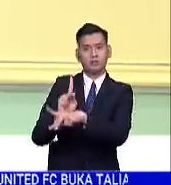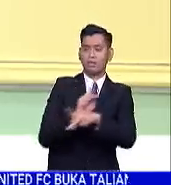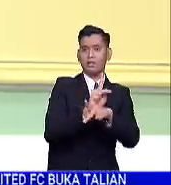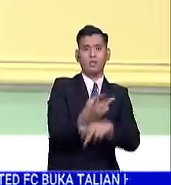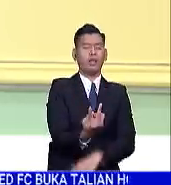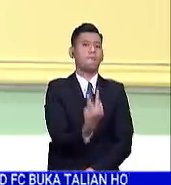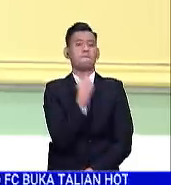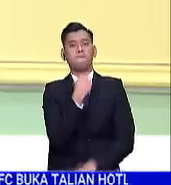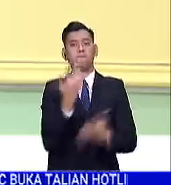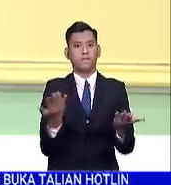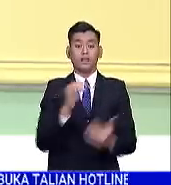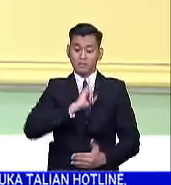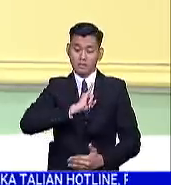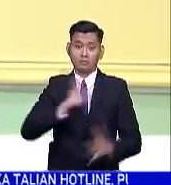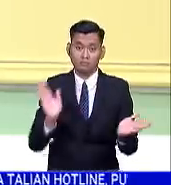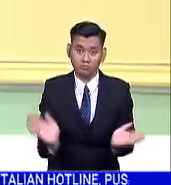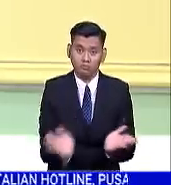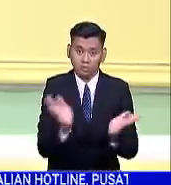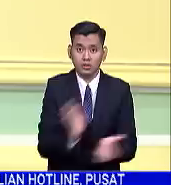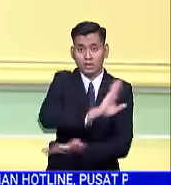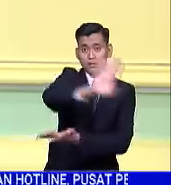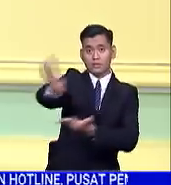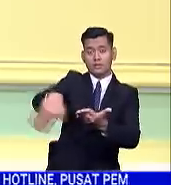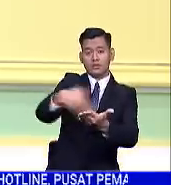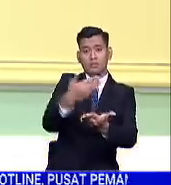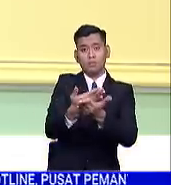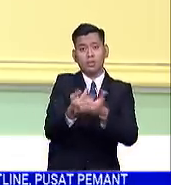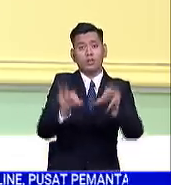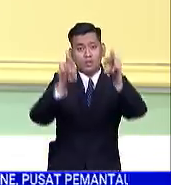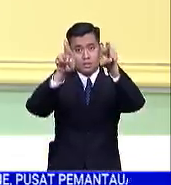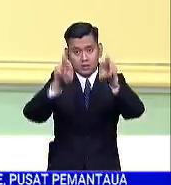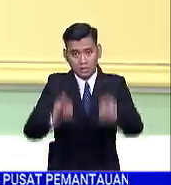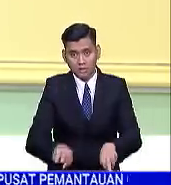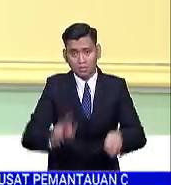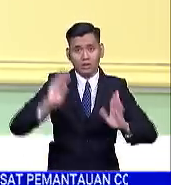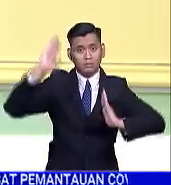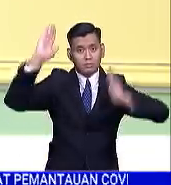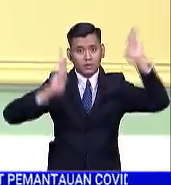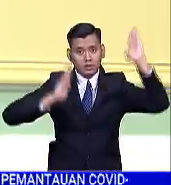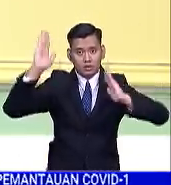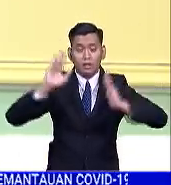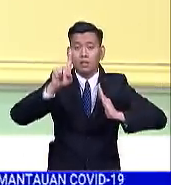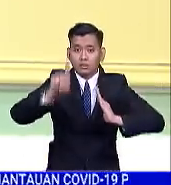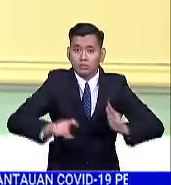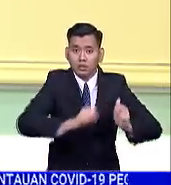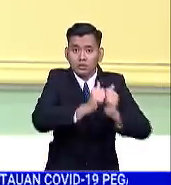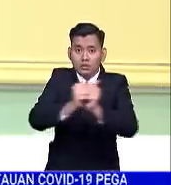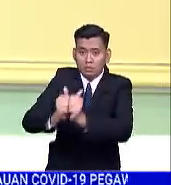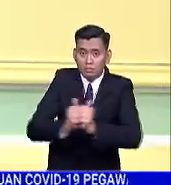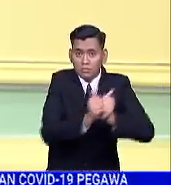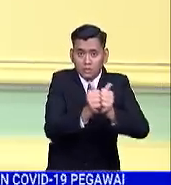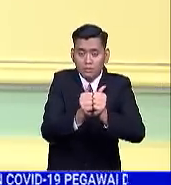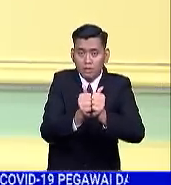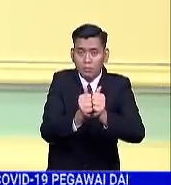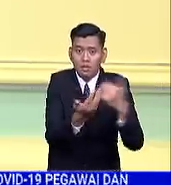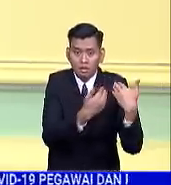Saya menyeru kepada segenap lapisan rakyat Malaysia agar bersama-sama memainkan